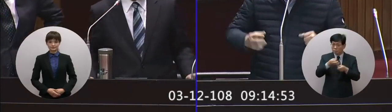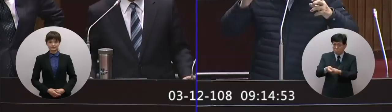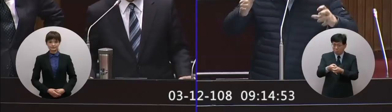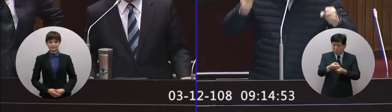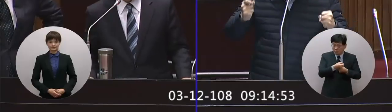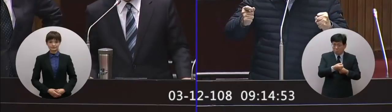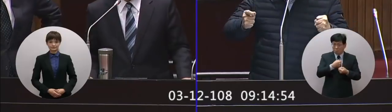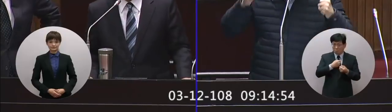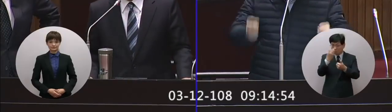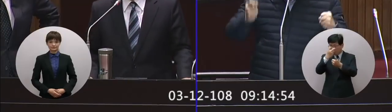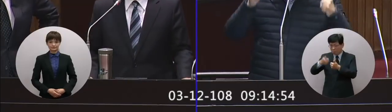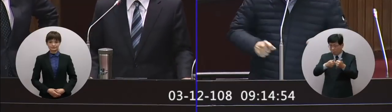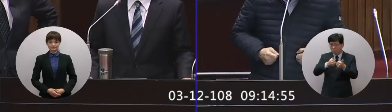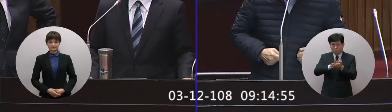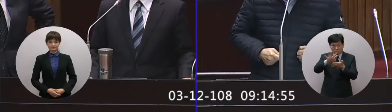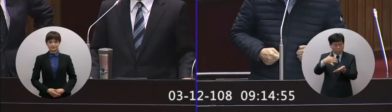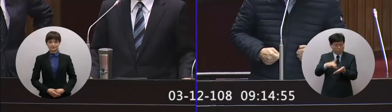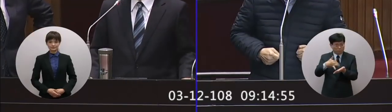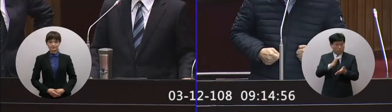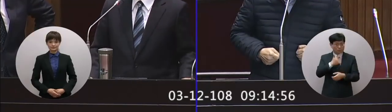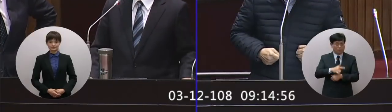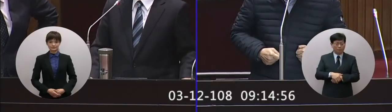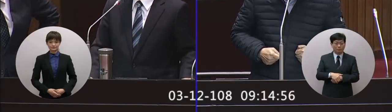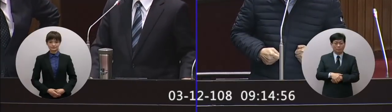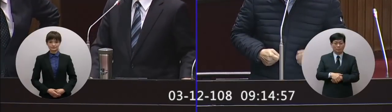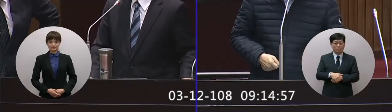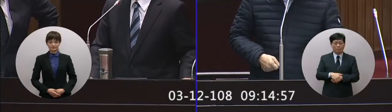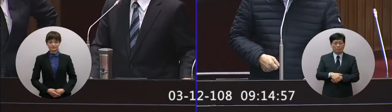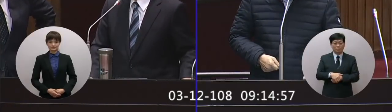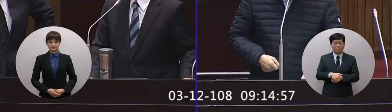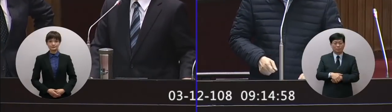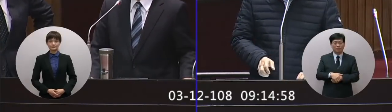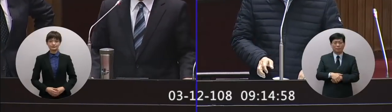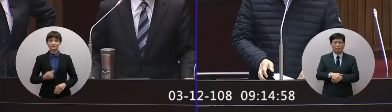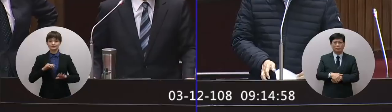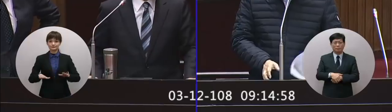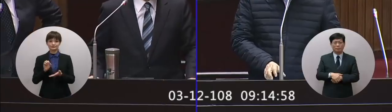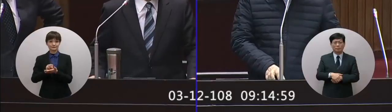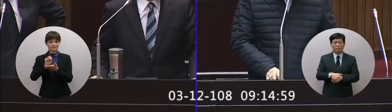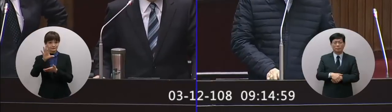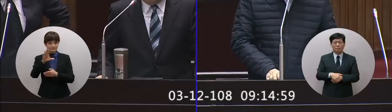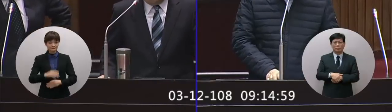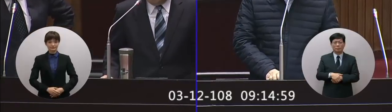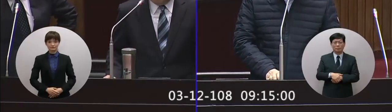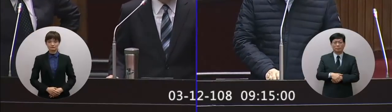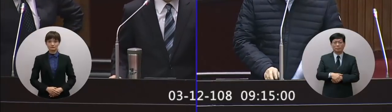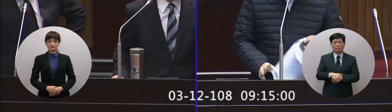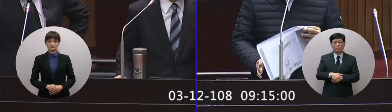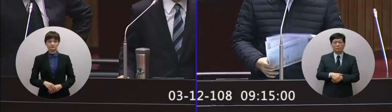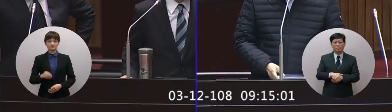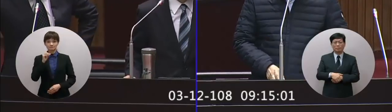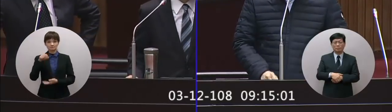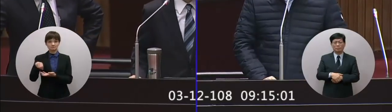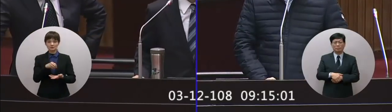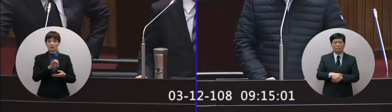呢？还是要拿来以后清算的、 啊。跟委员报告，我想绝对不会说是要拿去什么